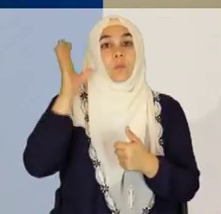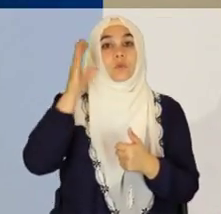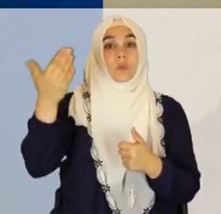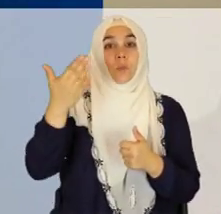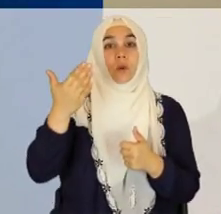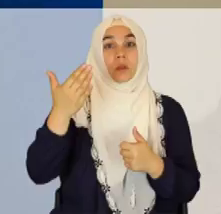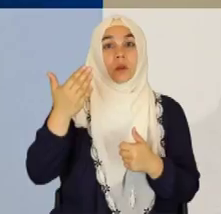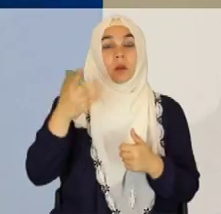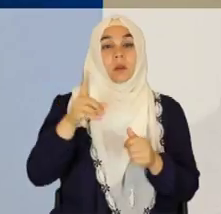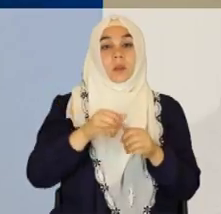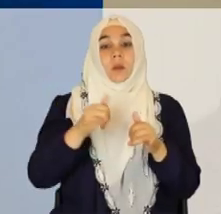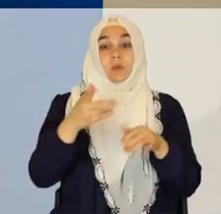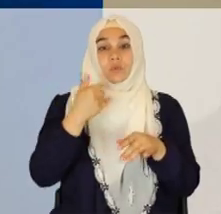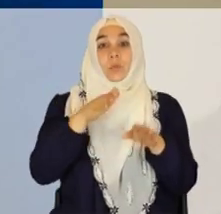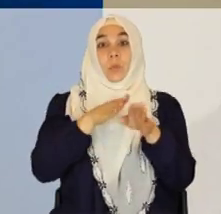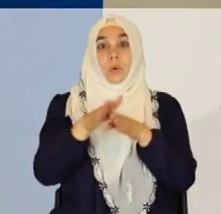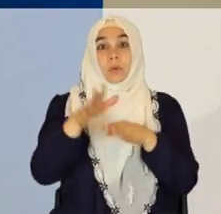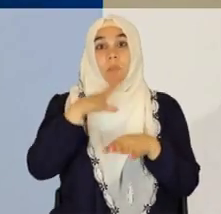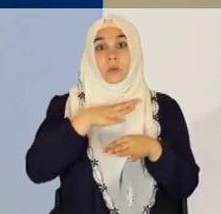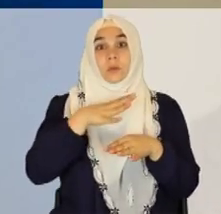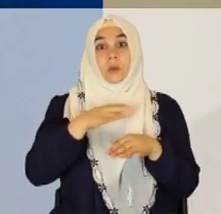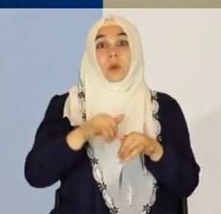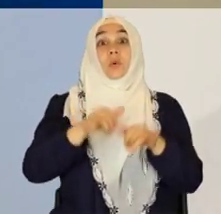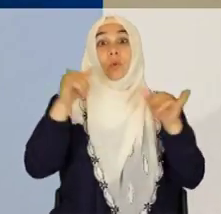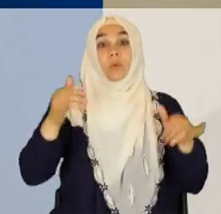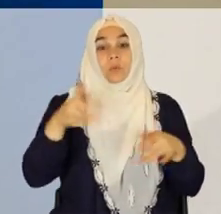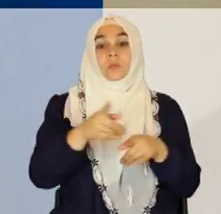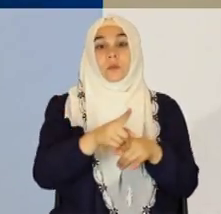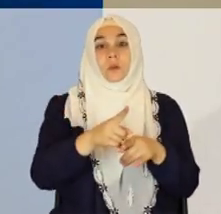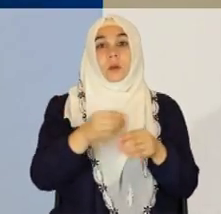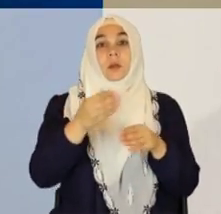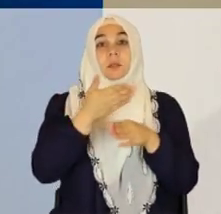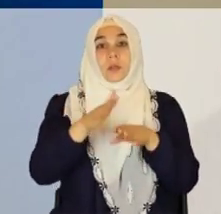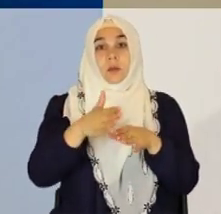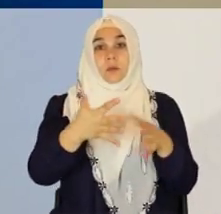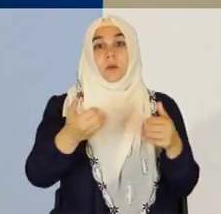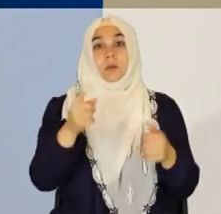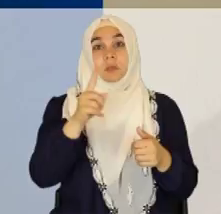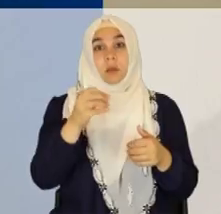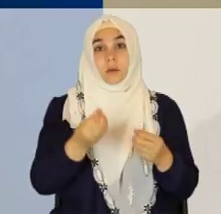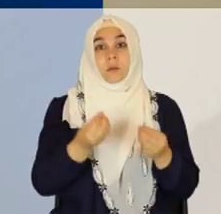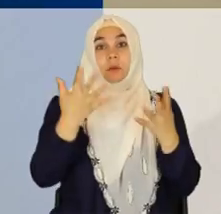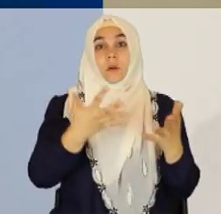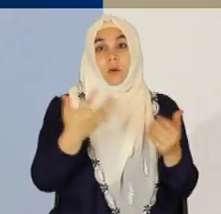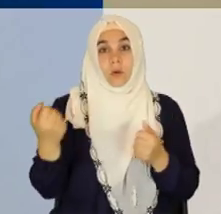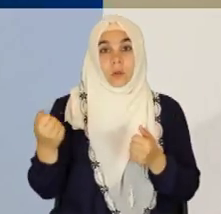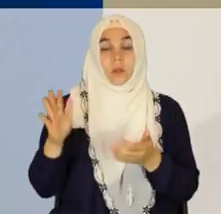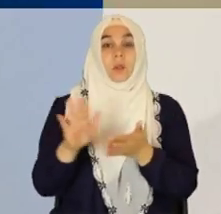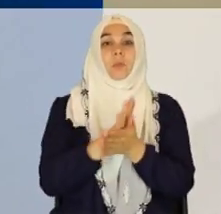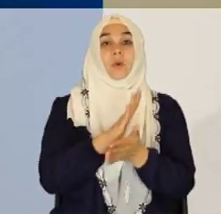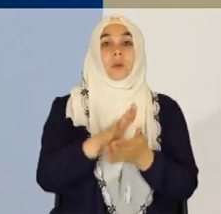Musulmonlarning molidan, ya'ni nisobga aytgan bo'lsa, zakotni olgin. Tutahhiruhum, ularni